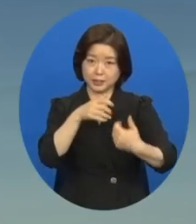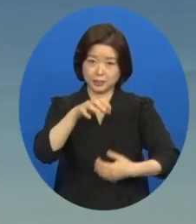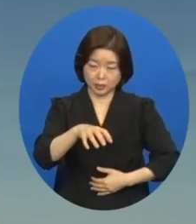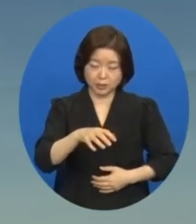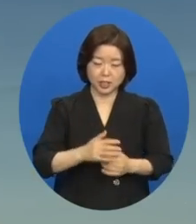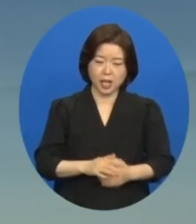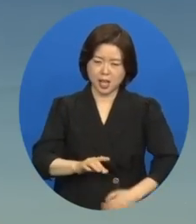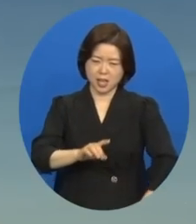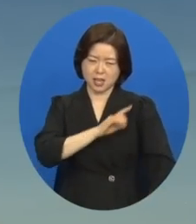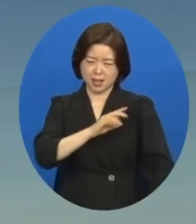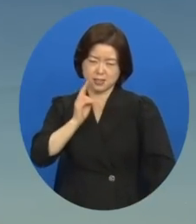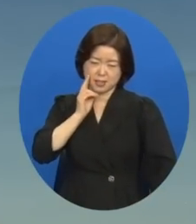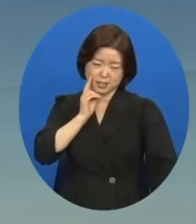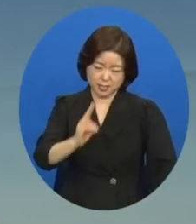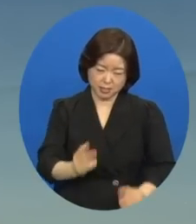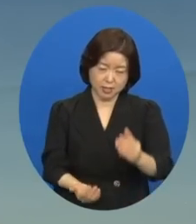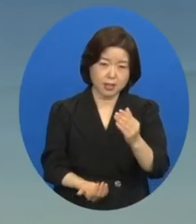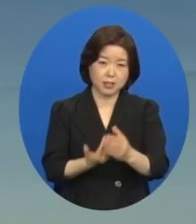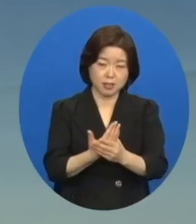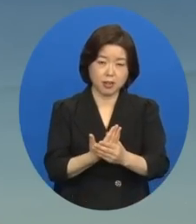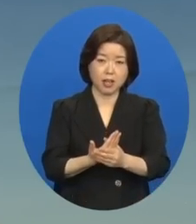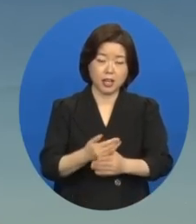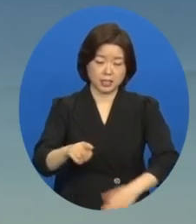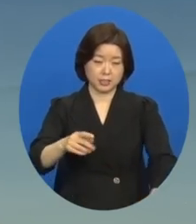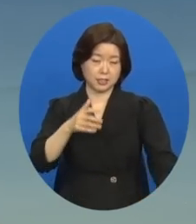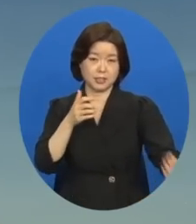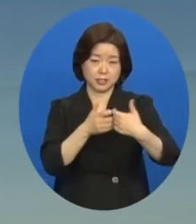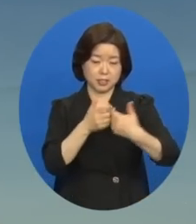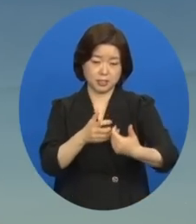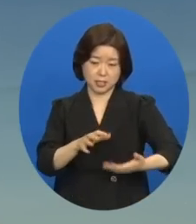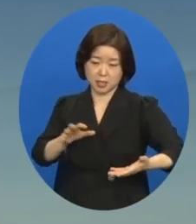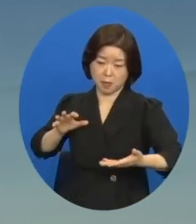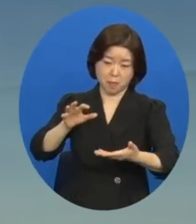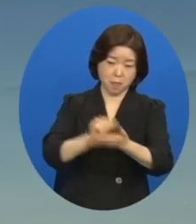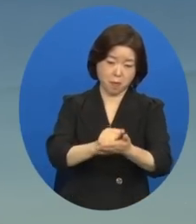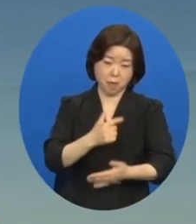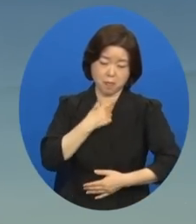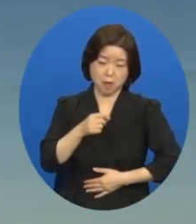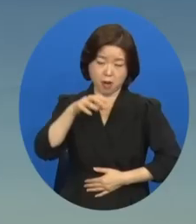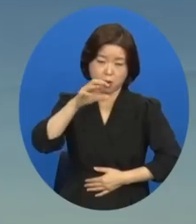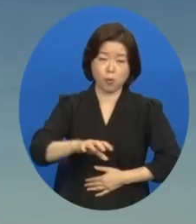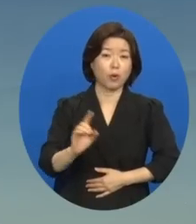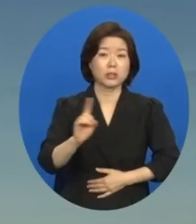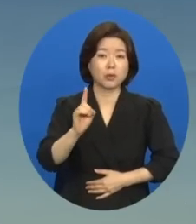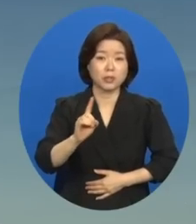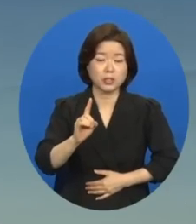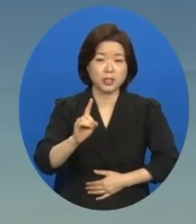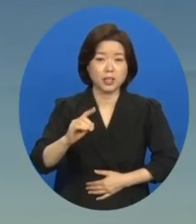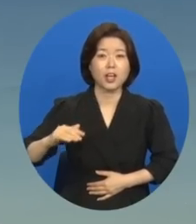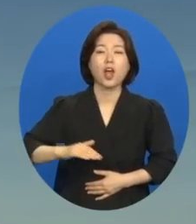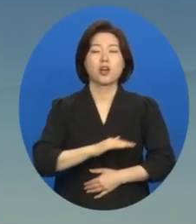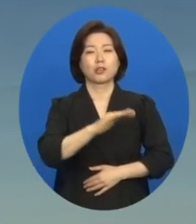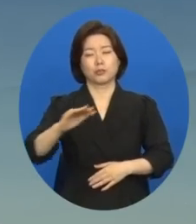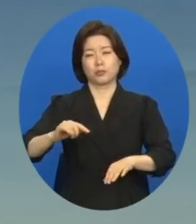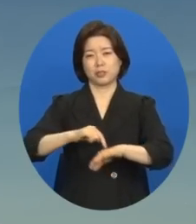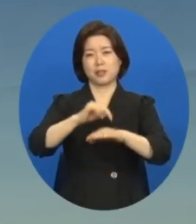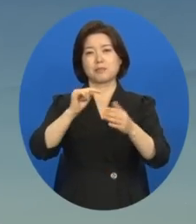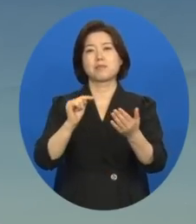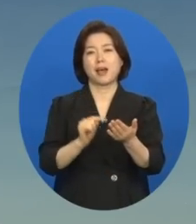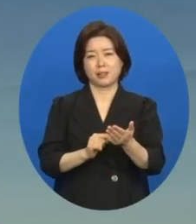가장 심각하게 일어나고 그 전쟁의 정복을 원하는 장소가 어디냐면 바로 우리의